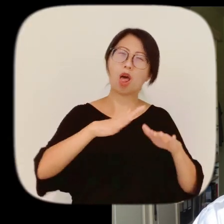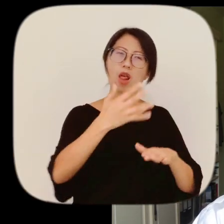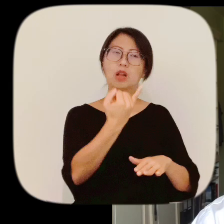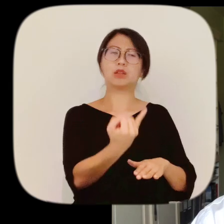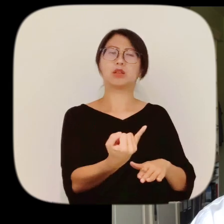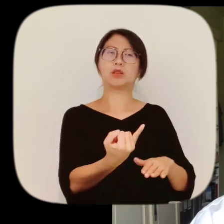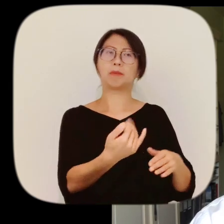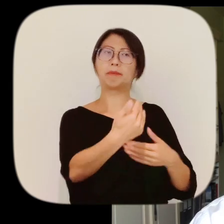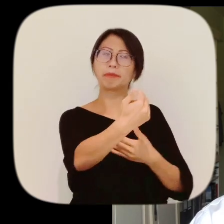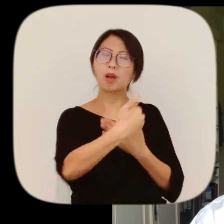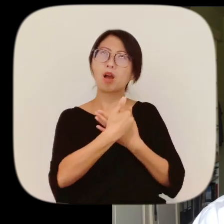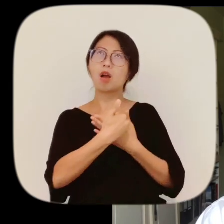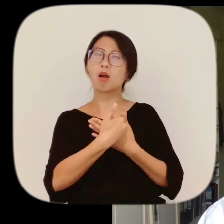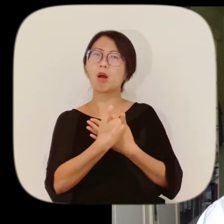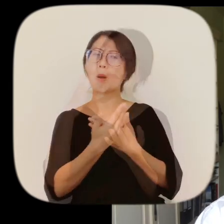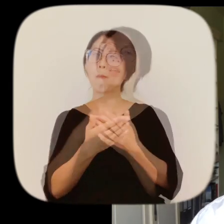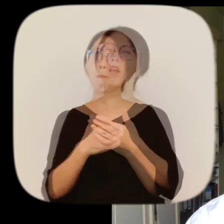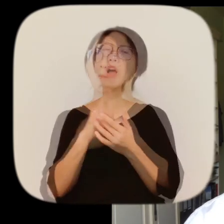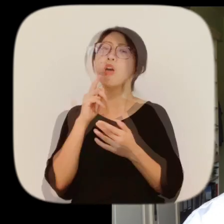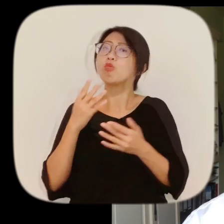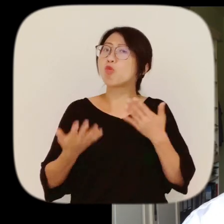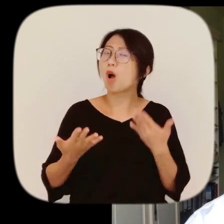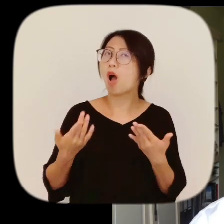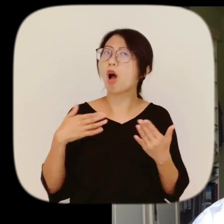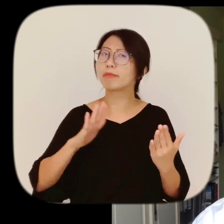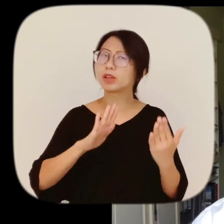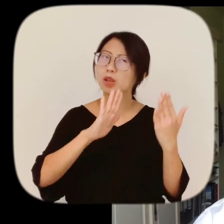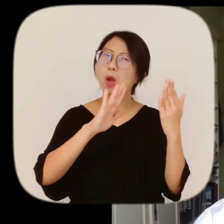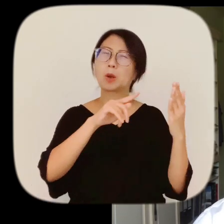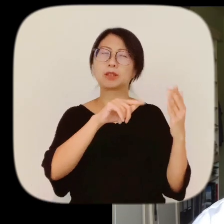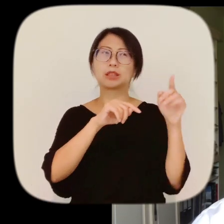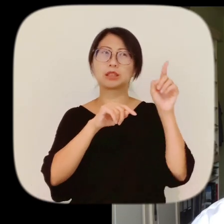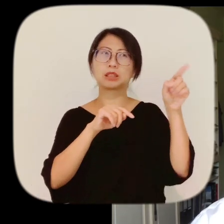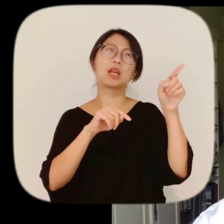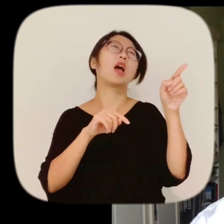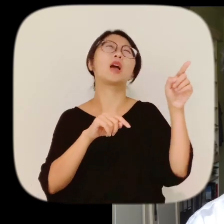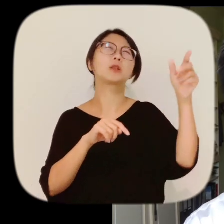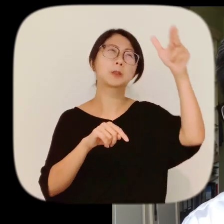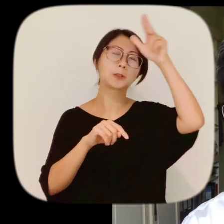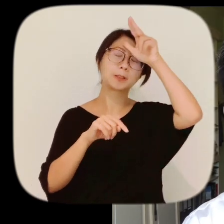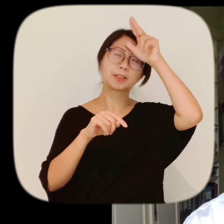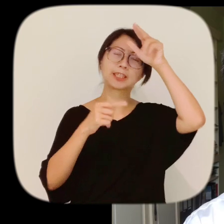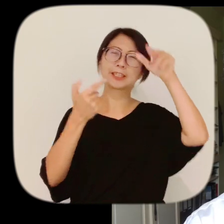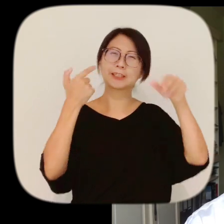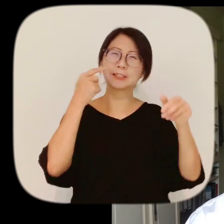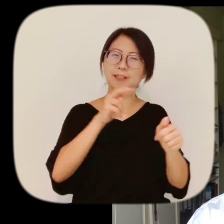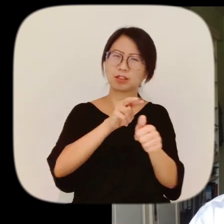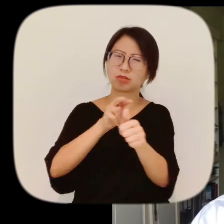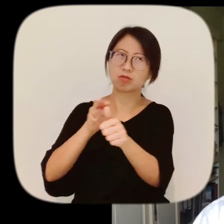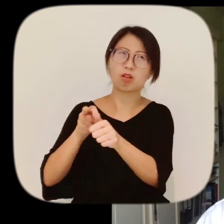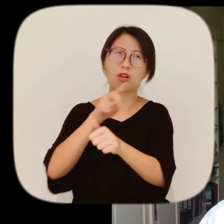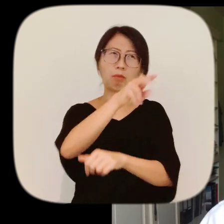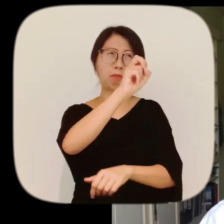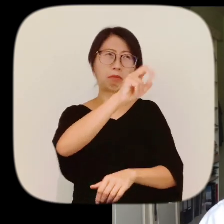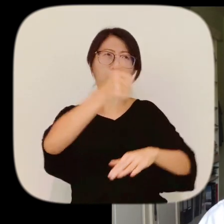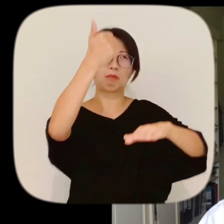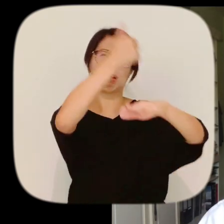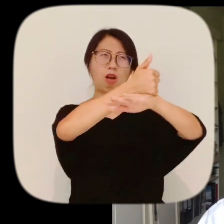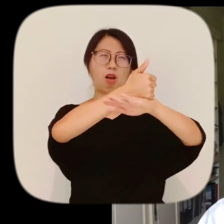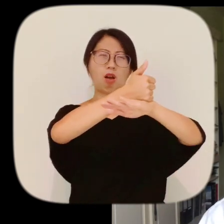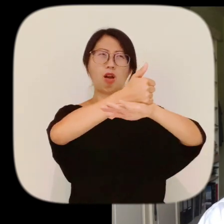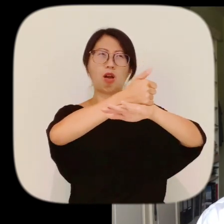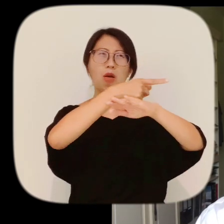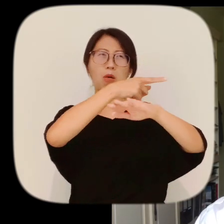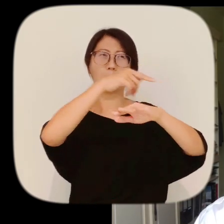absurdities他说呢有时候呢我们面对着一个专制的政权看到他这么横蠻无理